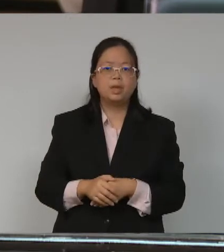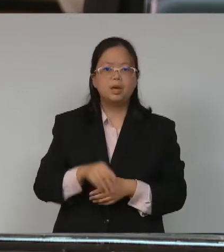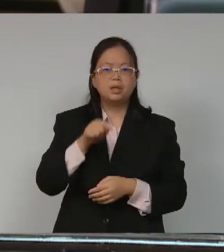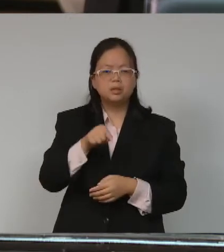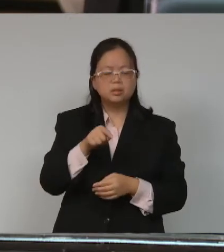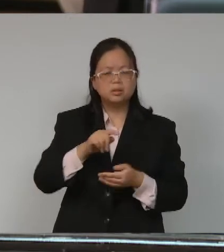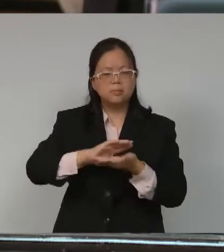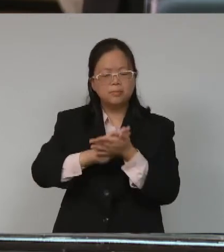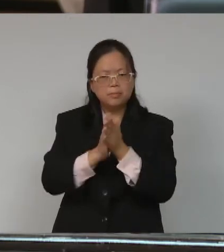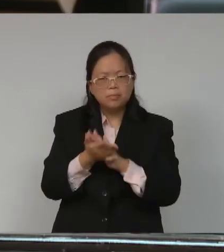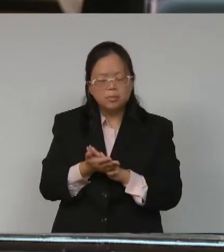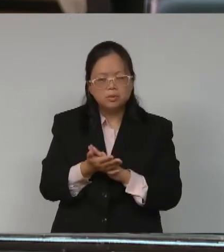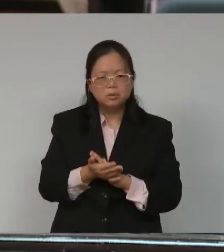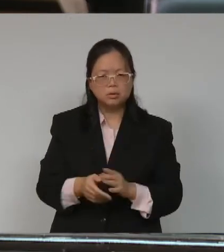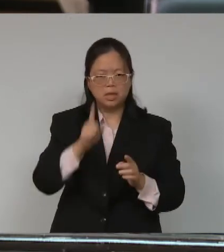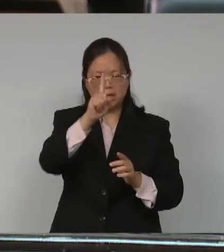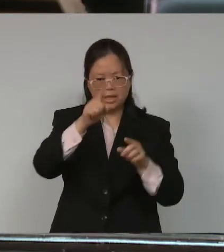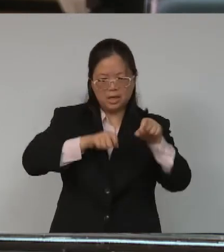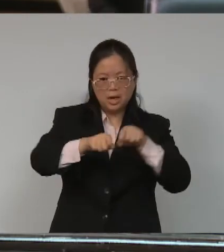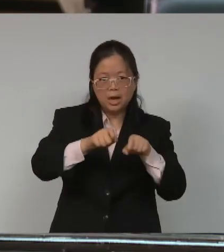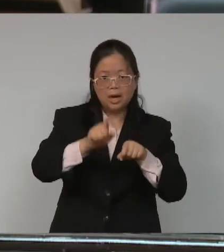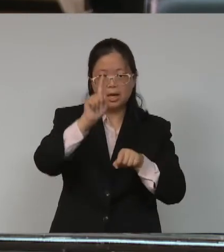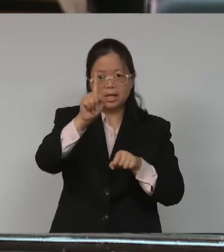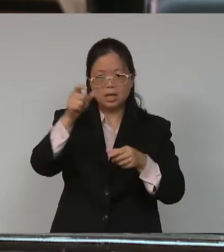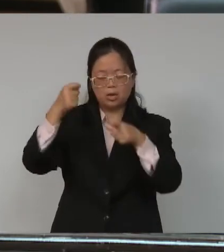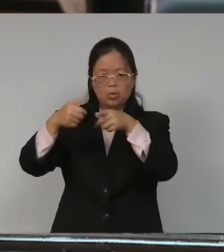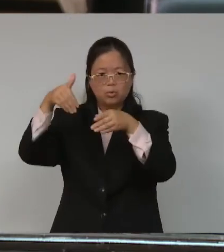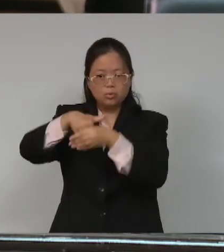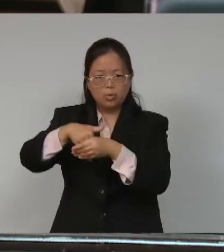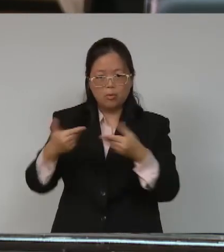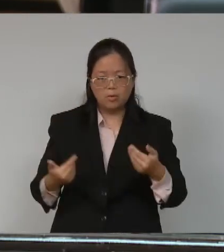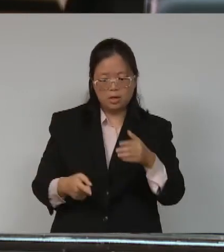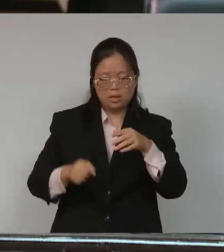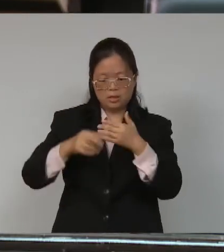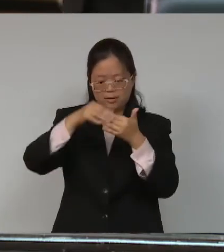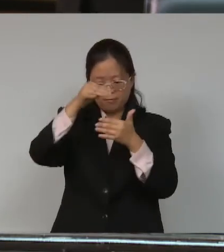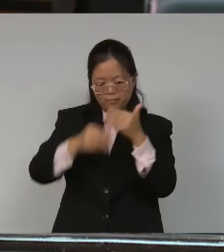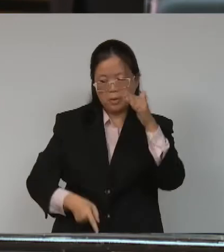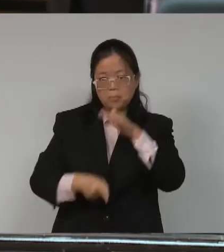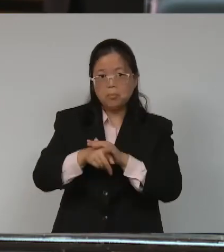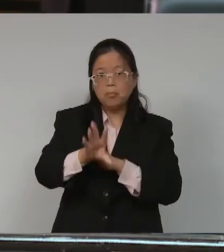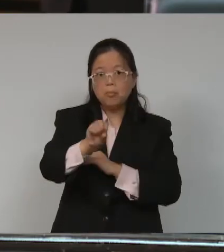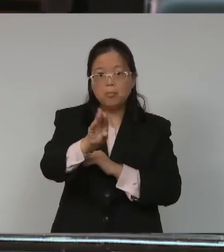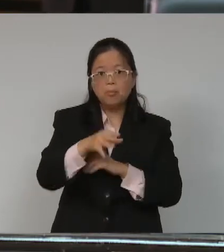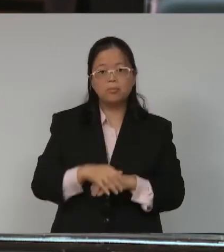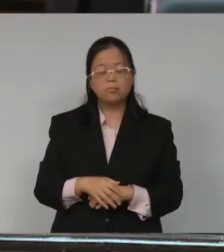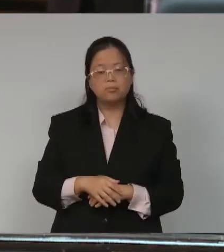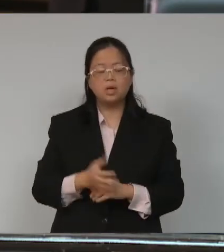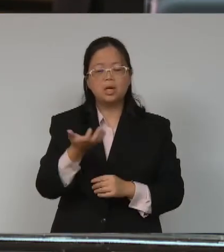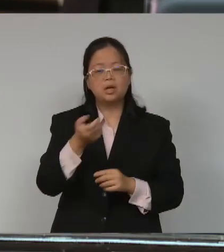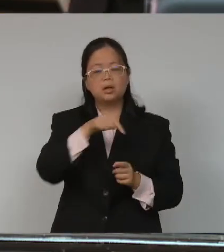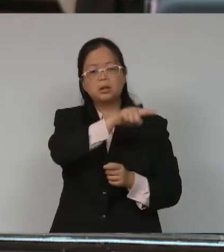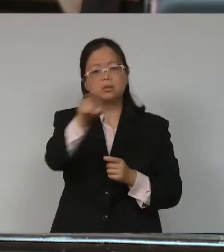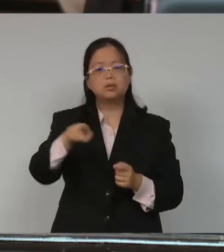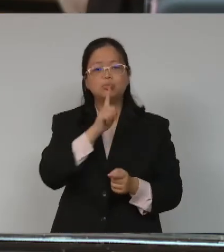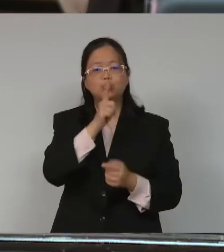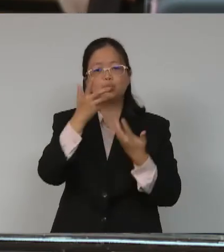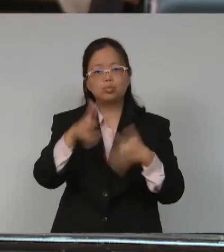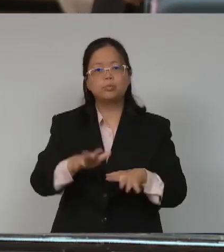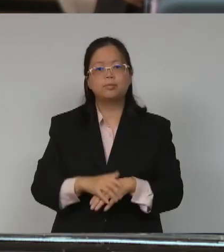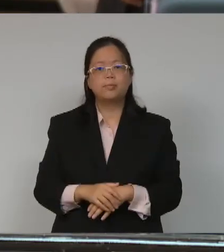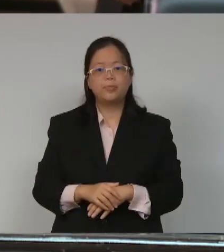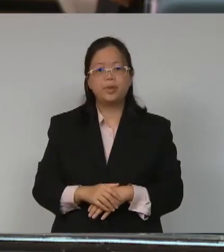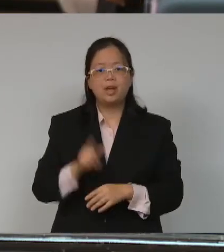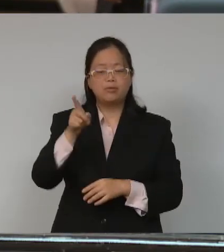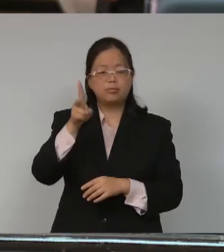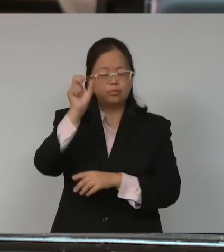投？哦，那如果真的违反了，那刚才有几位先进都说了，哦，就是复决案呢，它的法